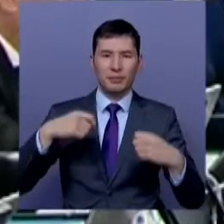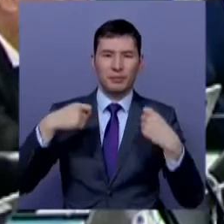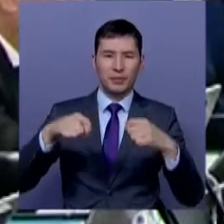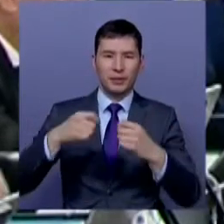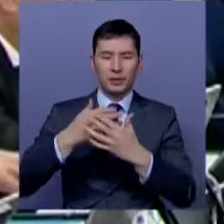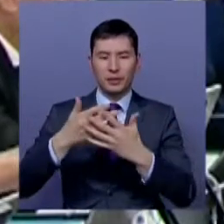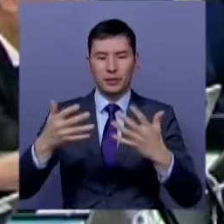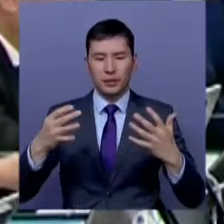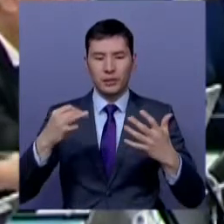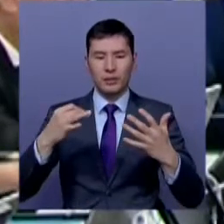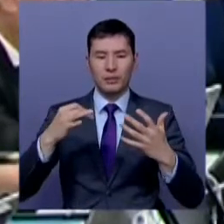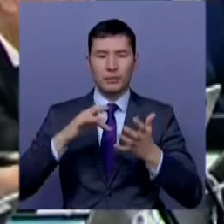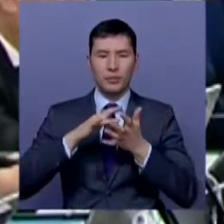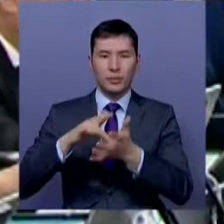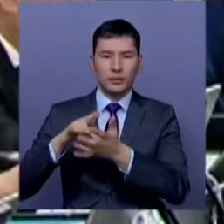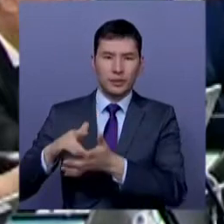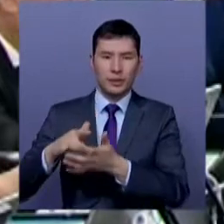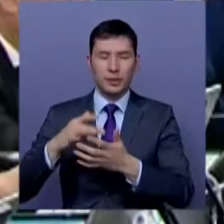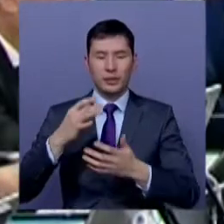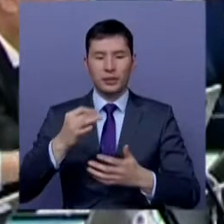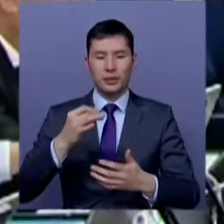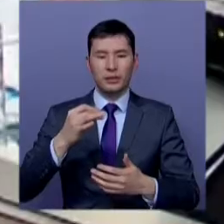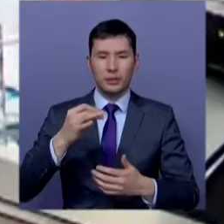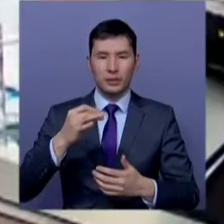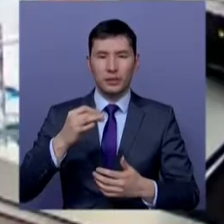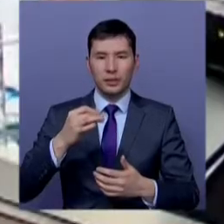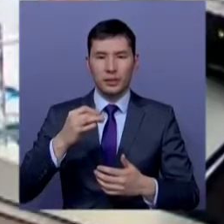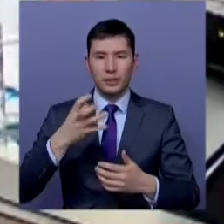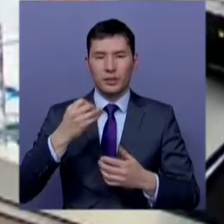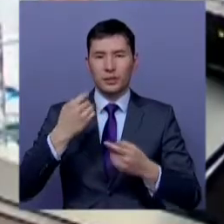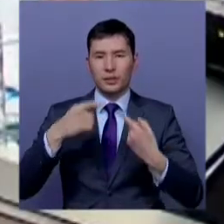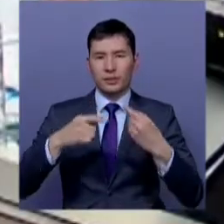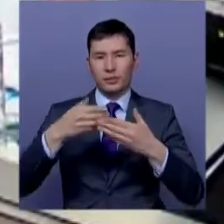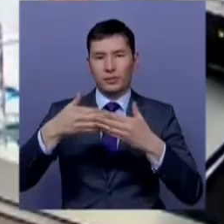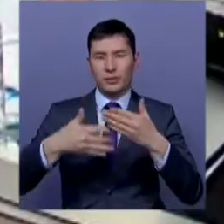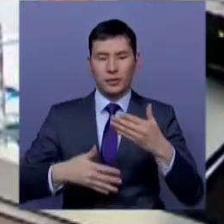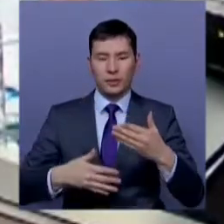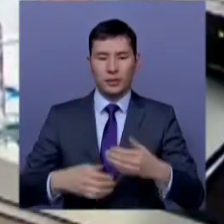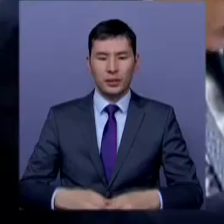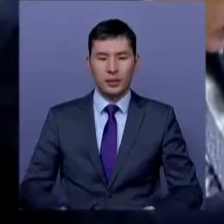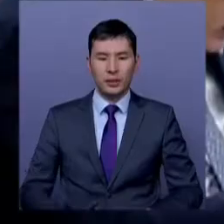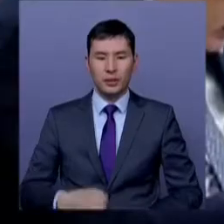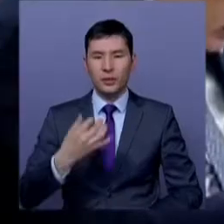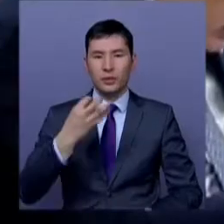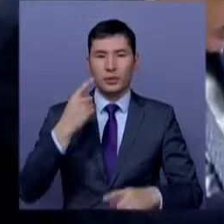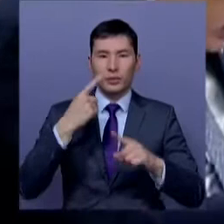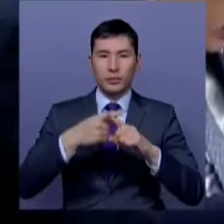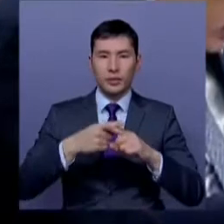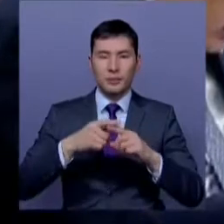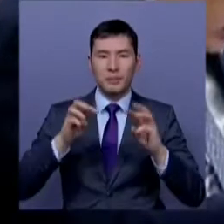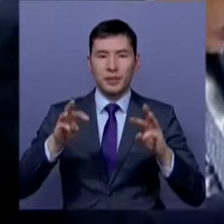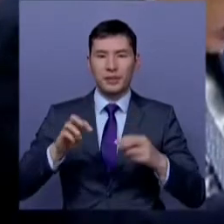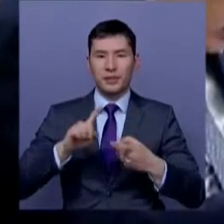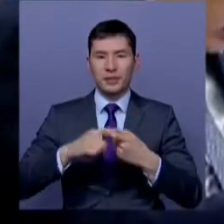шығыстар, іссапар, өкілдік шығыстар, талдамалық зерттеулер және өзге де приоритетті емес шығыстар. Өз кезегінде Қаржы